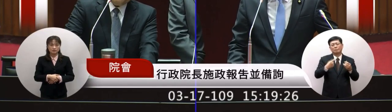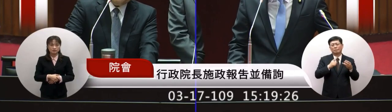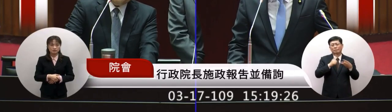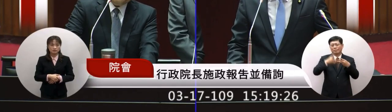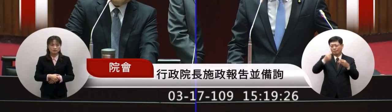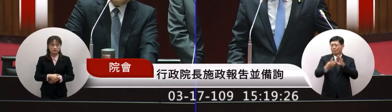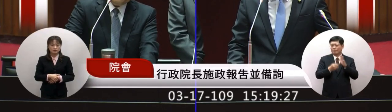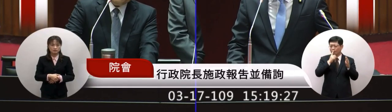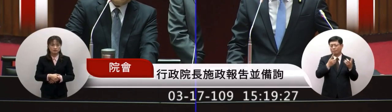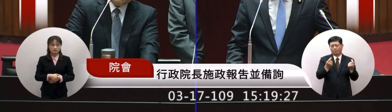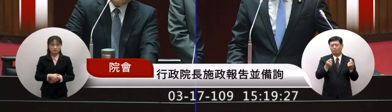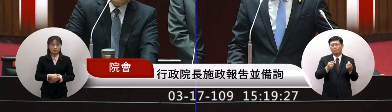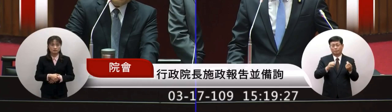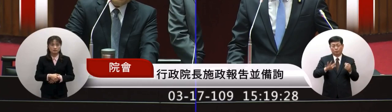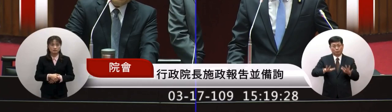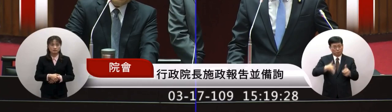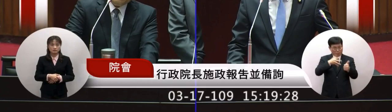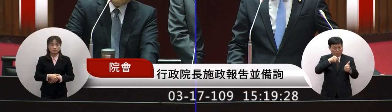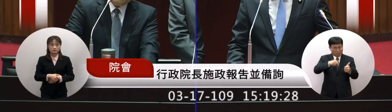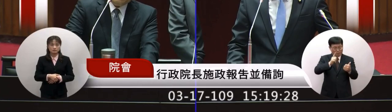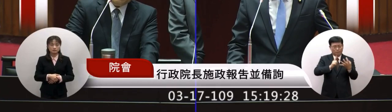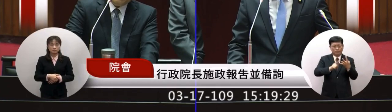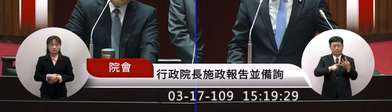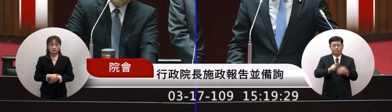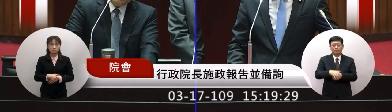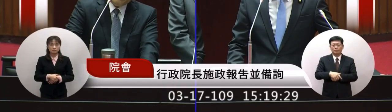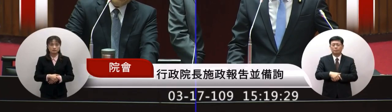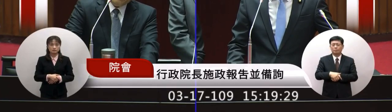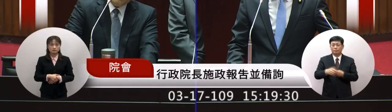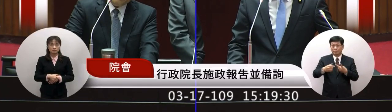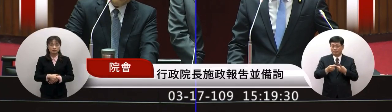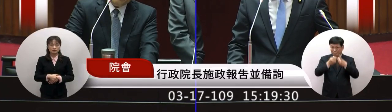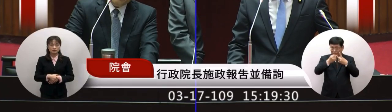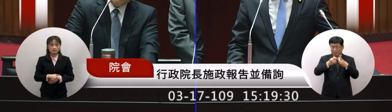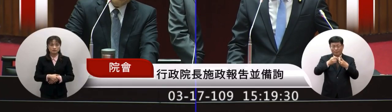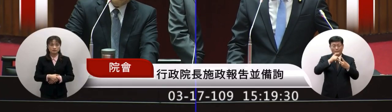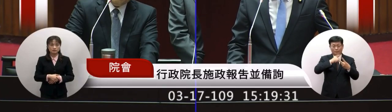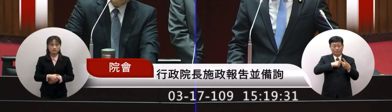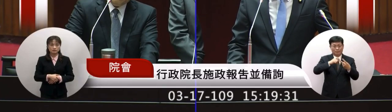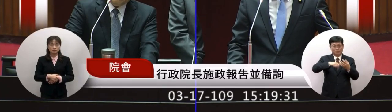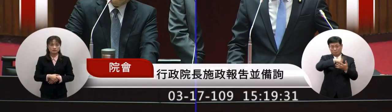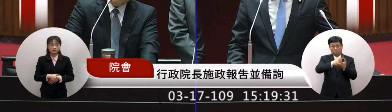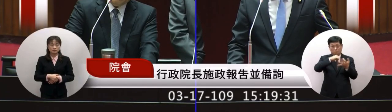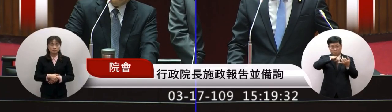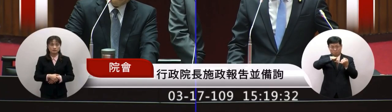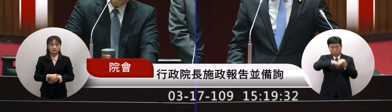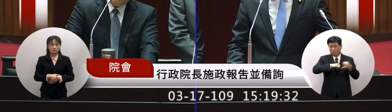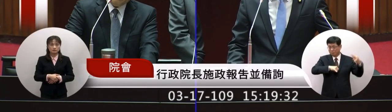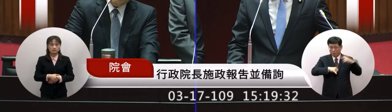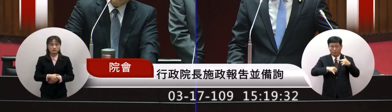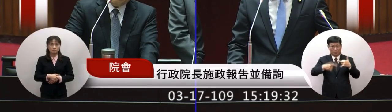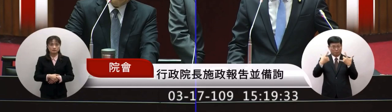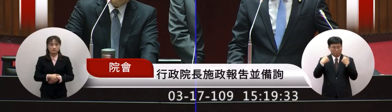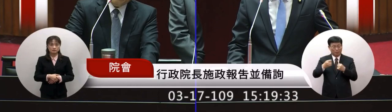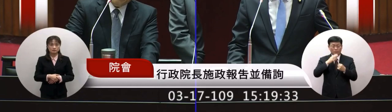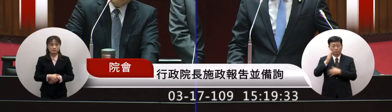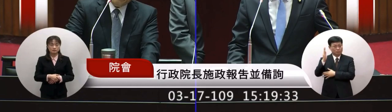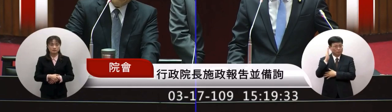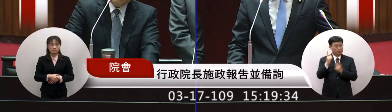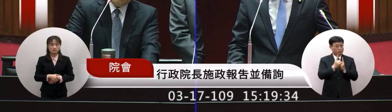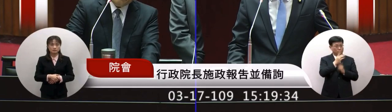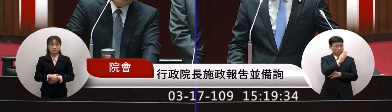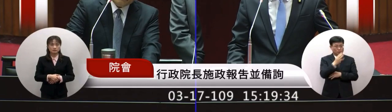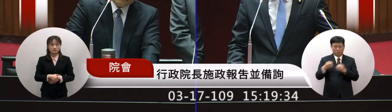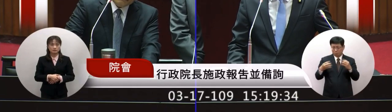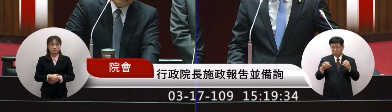讲的，但是我就问你这一点，第二次的包机 您原来所坚持的政府对政府的